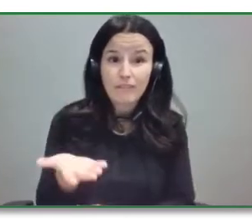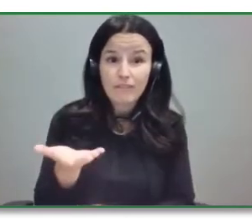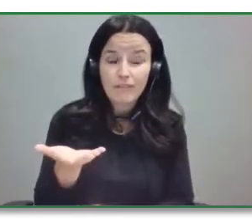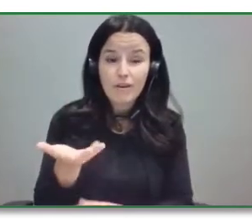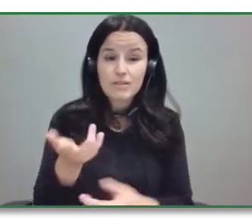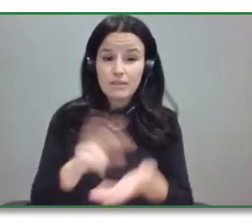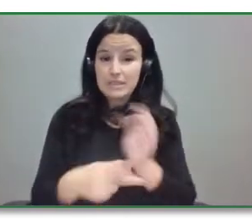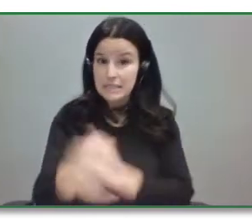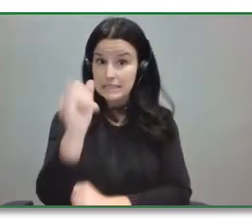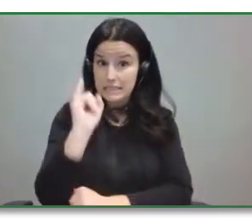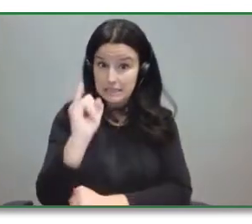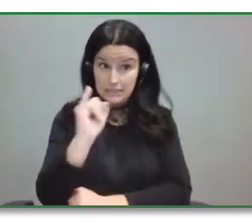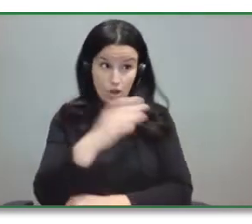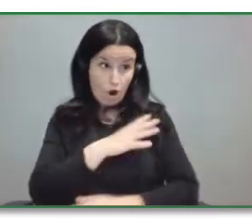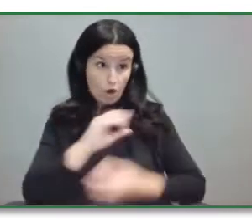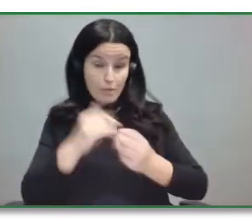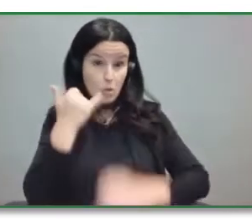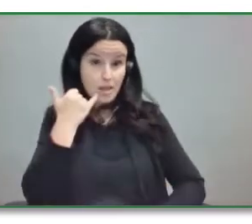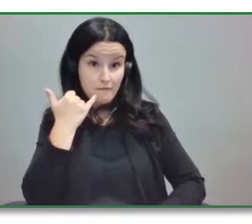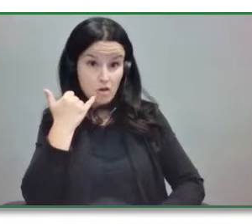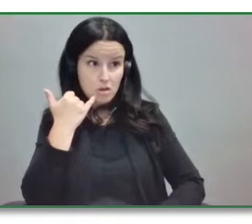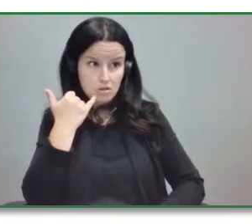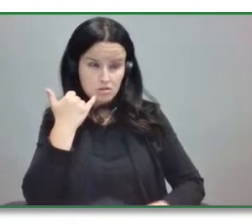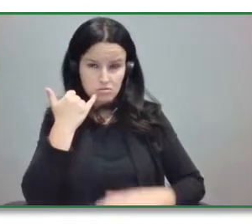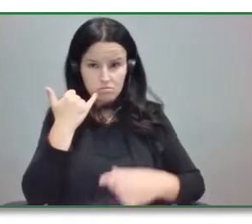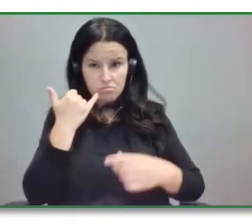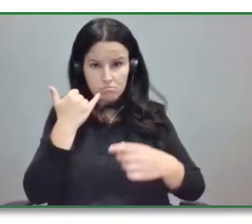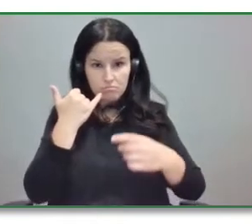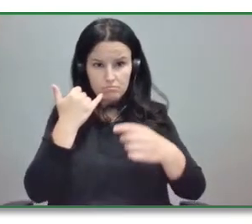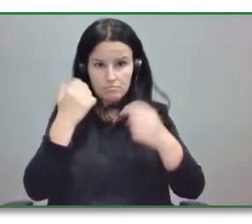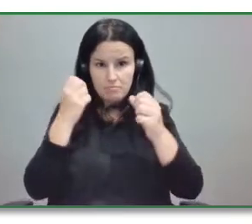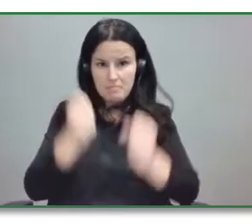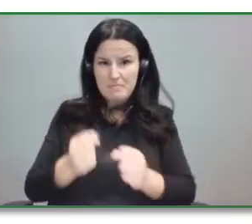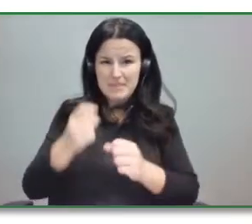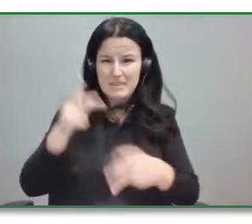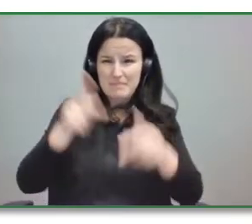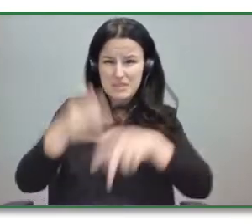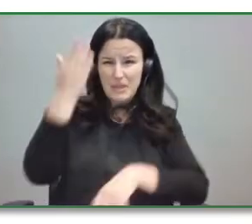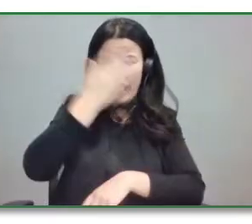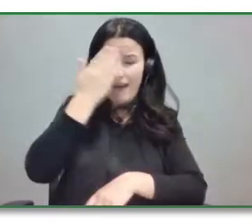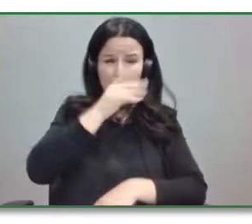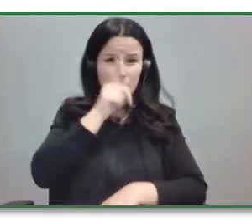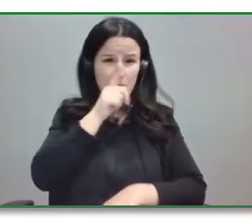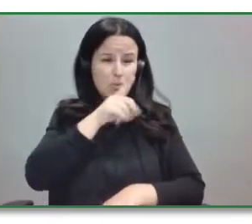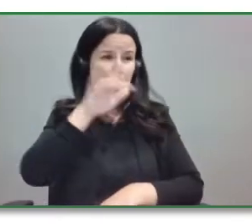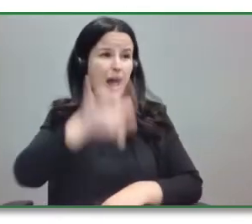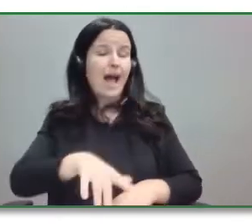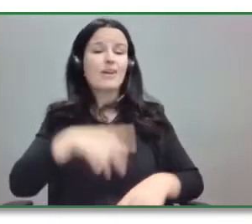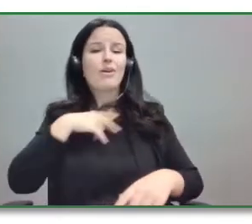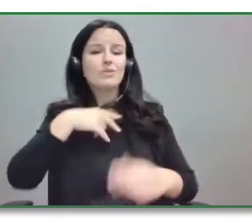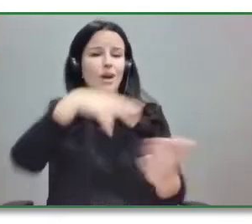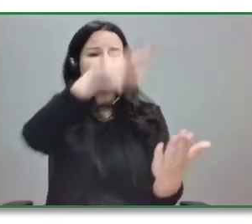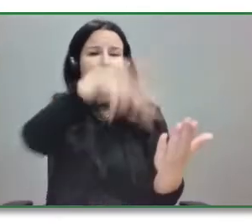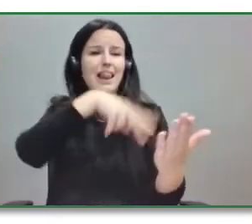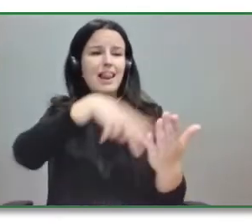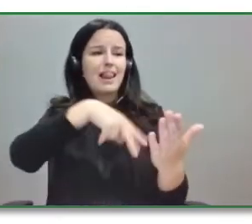a, être un obstacle pour les personnes aveugles parce qu'il n'y a pas de lecteur d'écran associé à cela. Et en